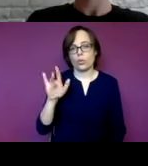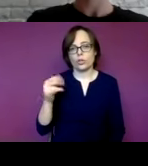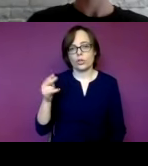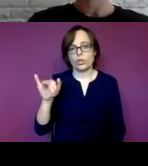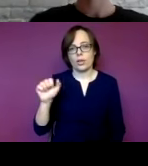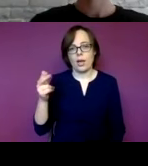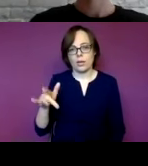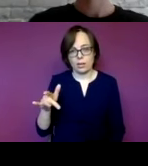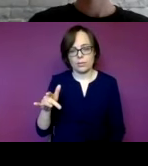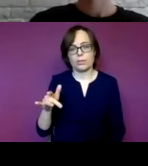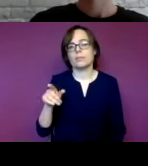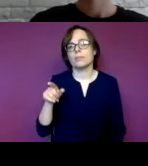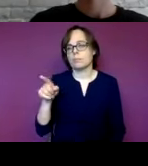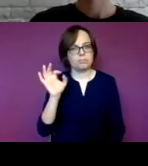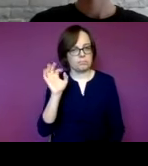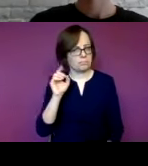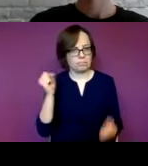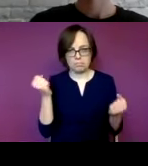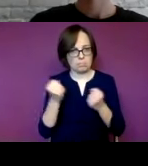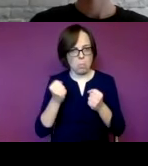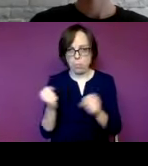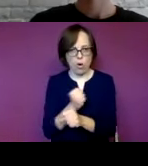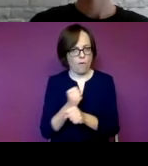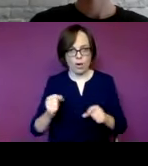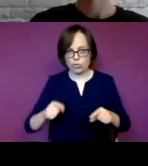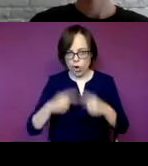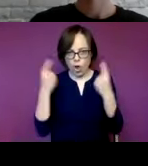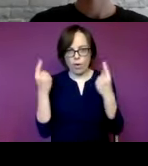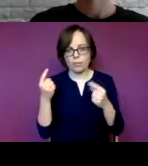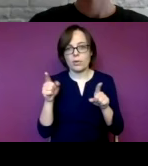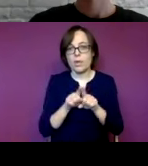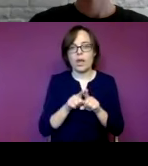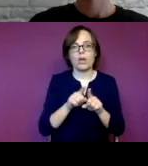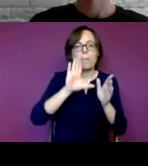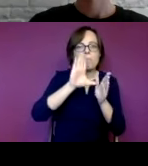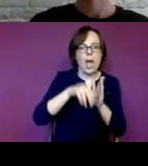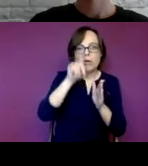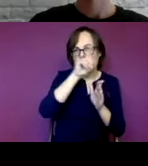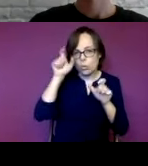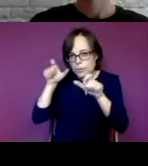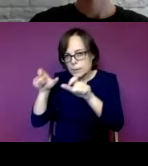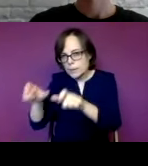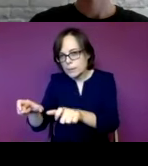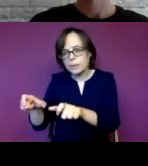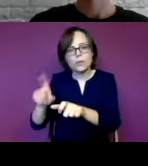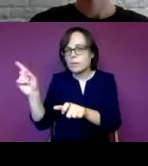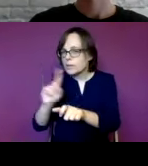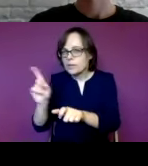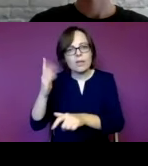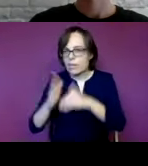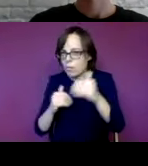że to jest bardzo poważny konflikt. Tutaj był wielki napór ludzi z miasta też, żeby ograniczyć, tak, żeby nie doszło do tej